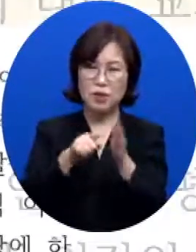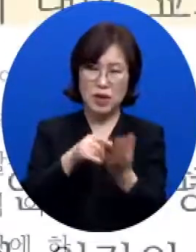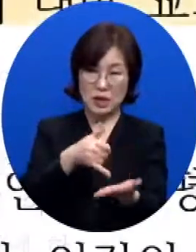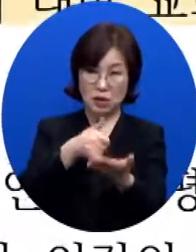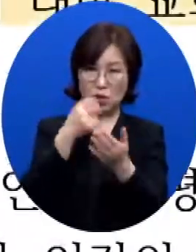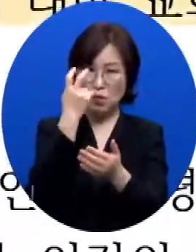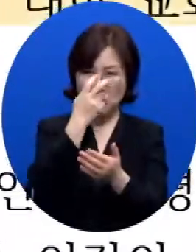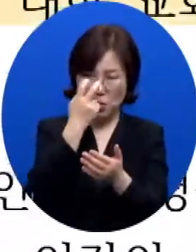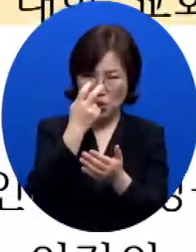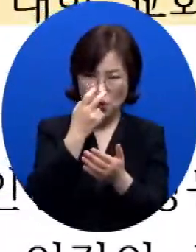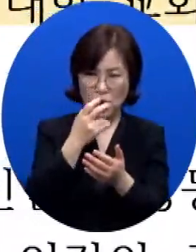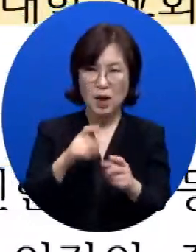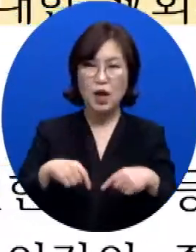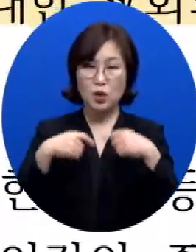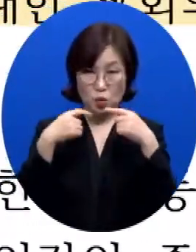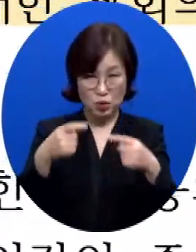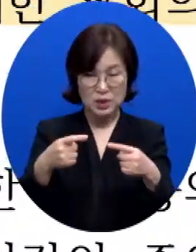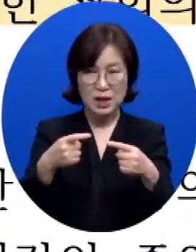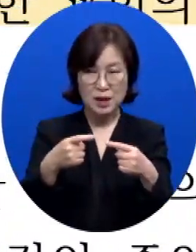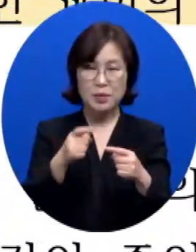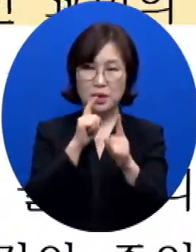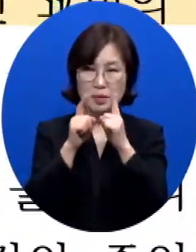보호의 동참해야 할 것을 촉구했습니다